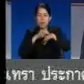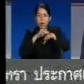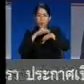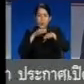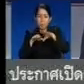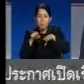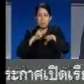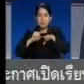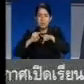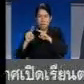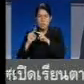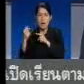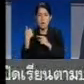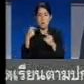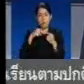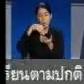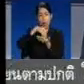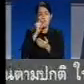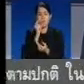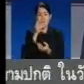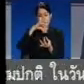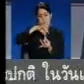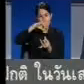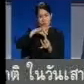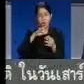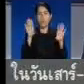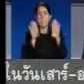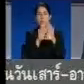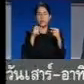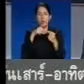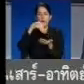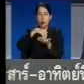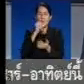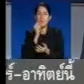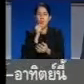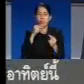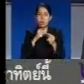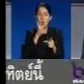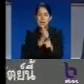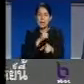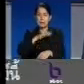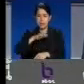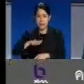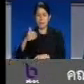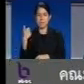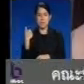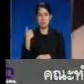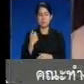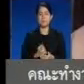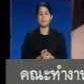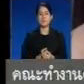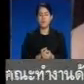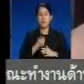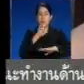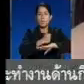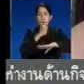กจังหวัดสุโขทัยปิดศูนย์รับเลี้ยงเด็กเล็กรวม5แห่งแล้วนะคะหลังพบเด็กติดเชื้อกว่า20รายค่ะนายทองพูนรู้สมัยผู้อ